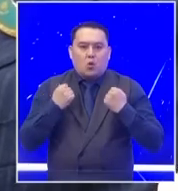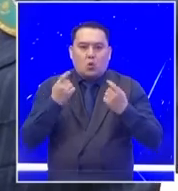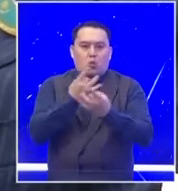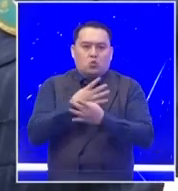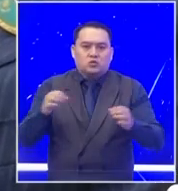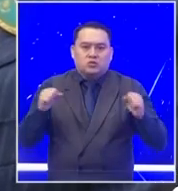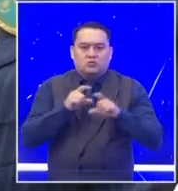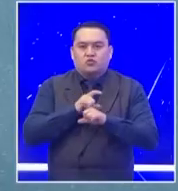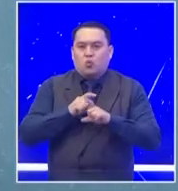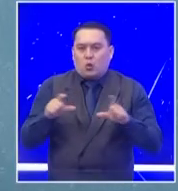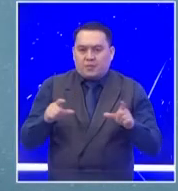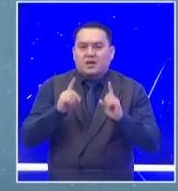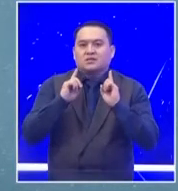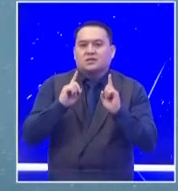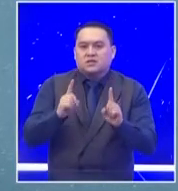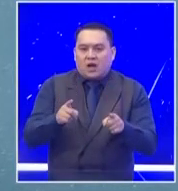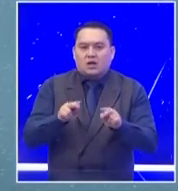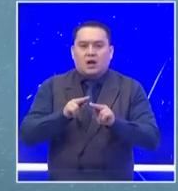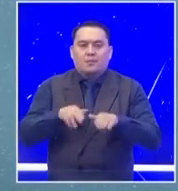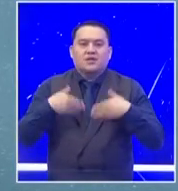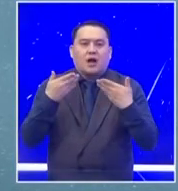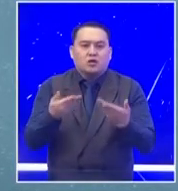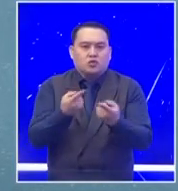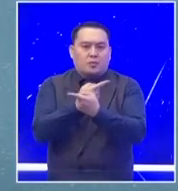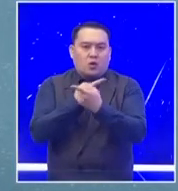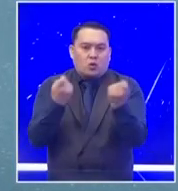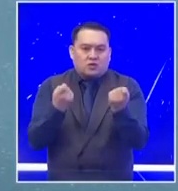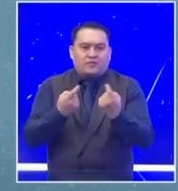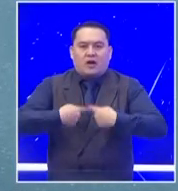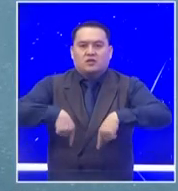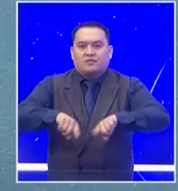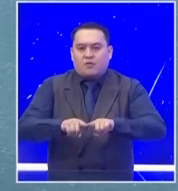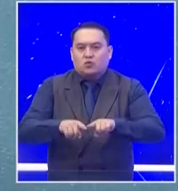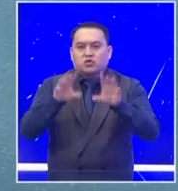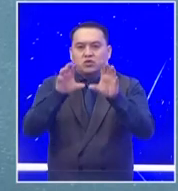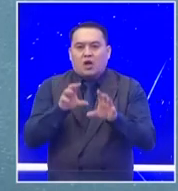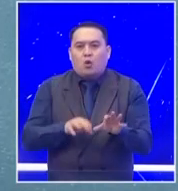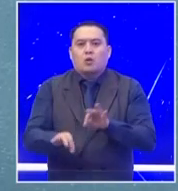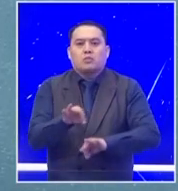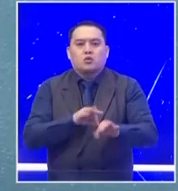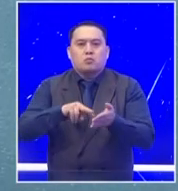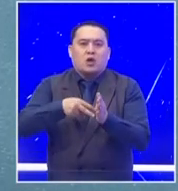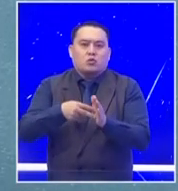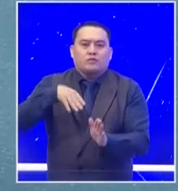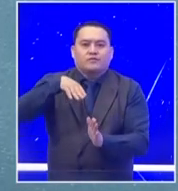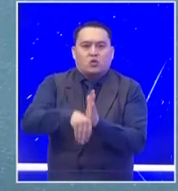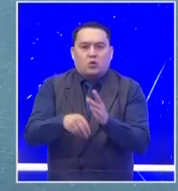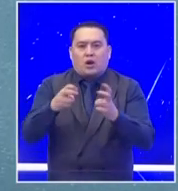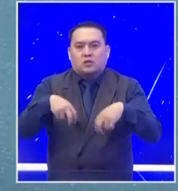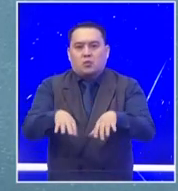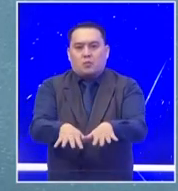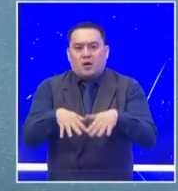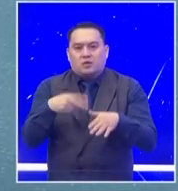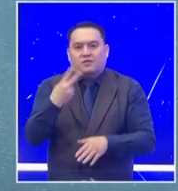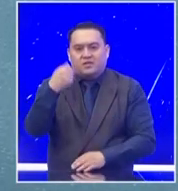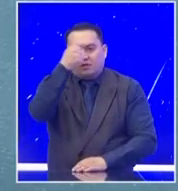культуры и спорта среди школьников. Согласно предоставленной пресс-службой ведомства информации, законопроект планируется внести на рассмотрение